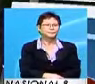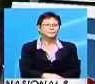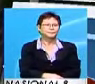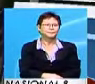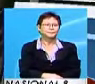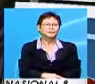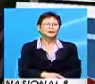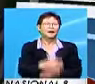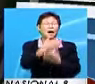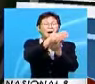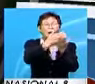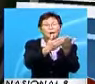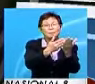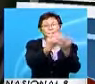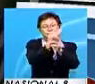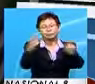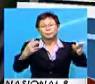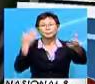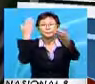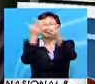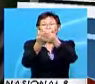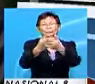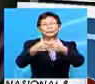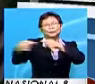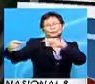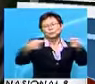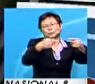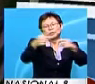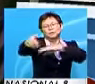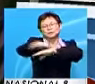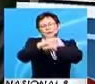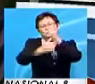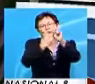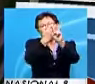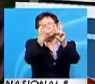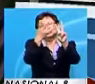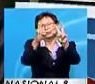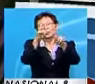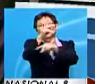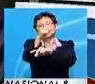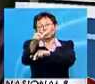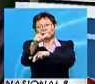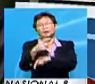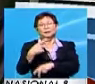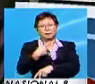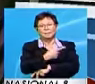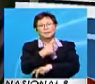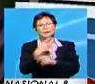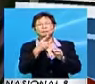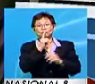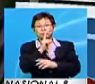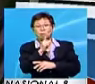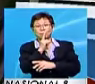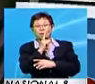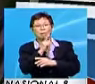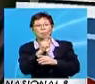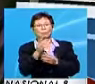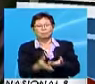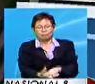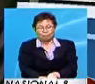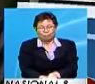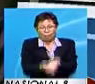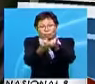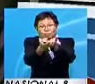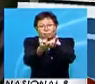Ini merupakan sebahagian persiapan menjelang Temasya Sukan SEA 2017 Kuala Lumpur dan kami akan pastikan bola tampar